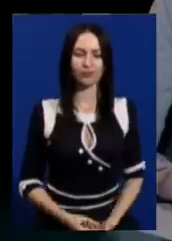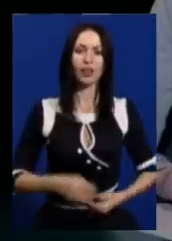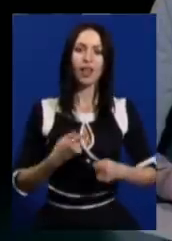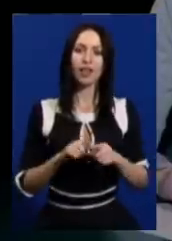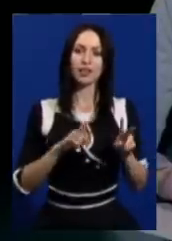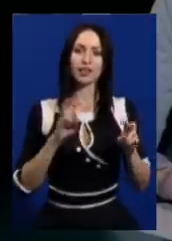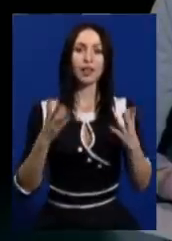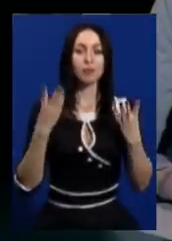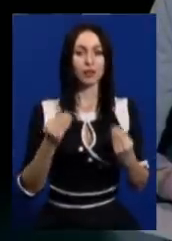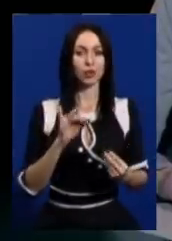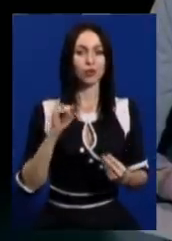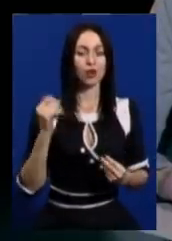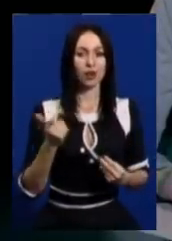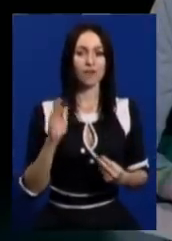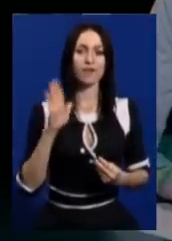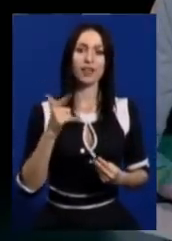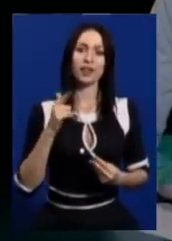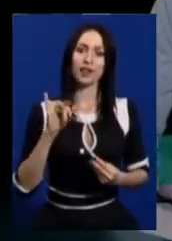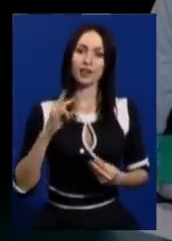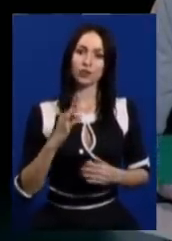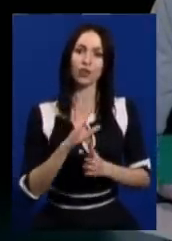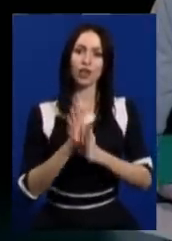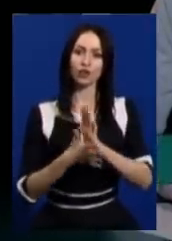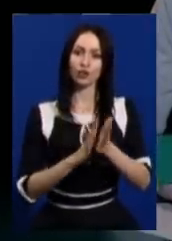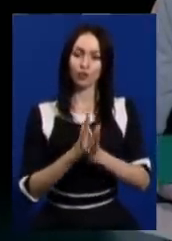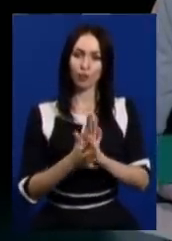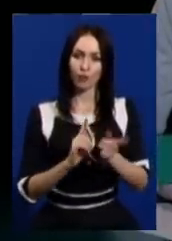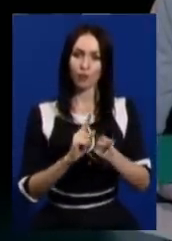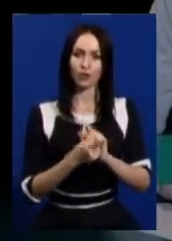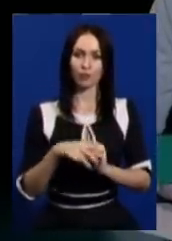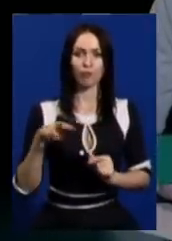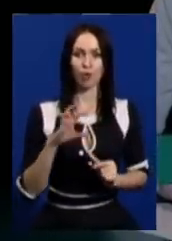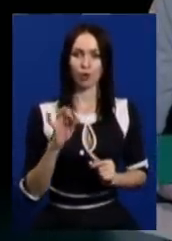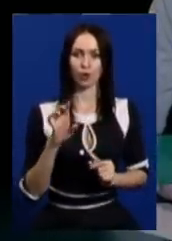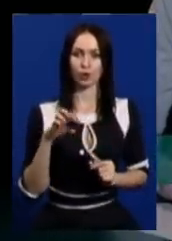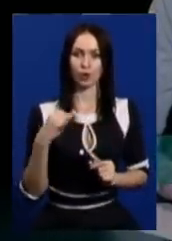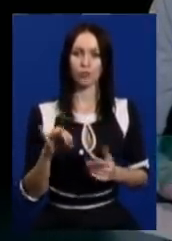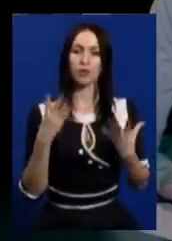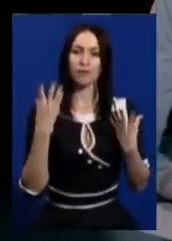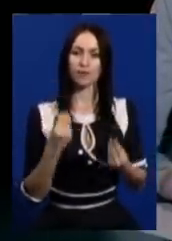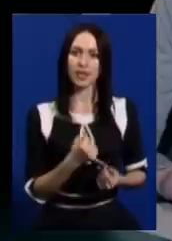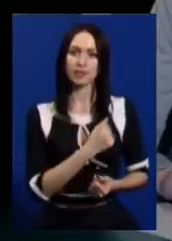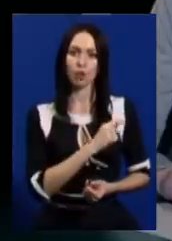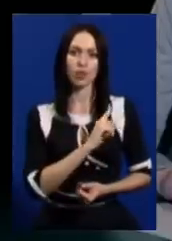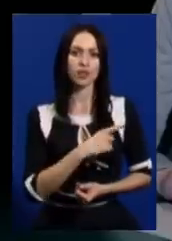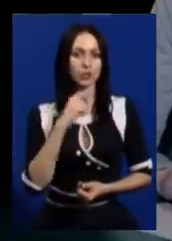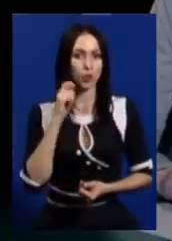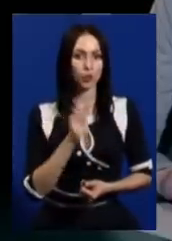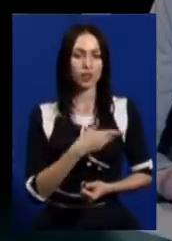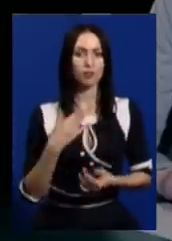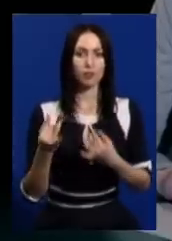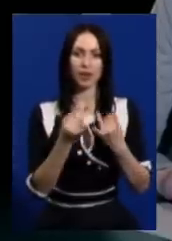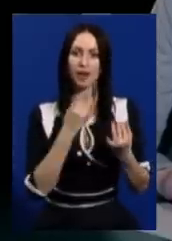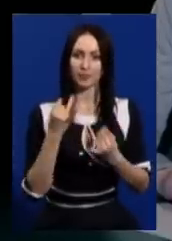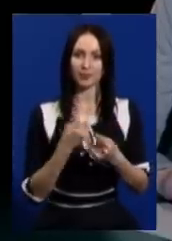Це тема дня на каналі ЮА Харків. Я Валерія Гицько. На жестову мову перекладає Моніка Соробей. У День Збройних сил України ми поговоримо про те, як